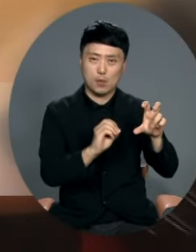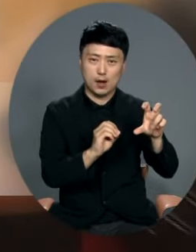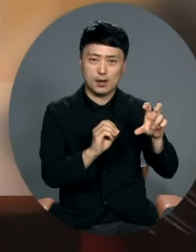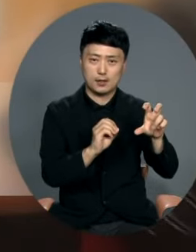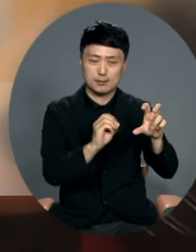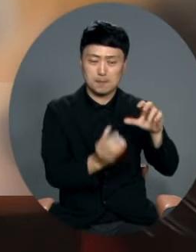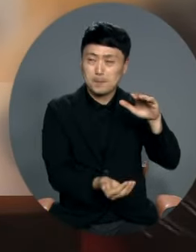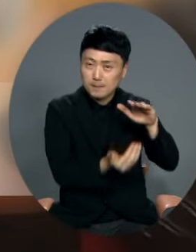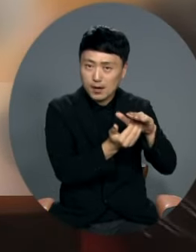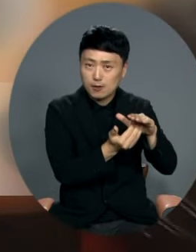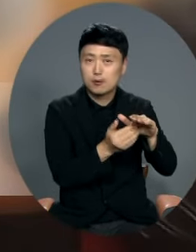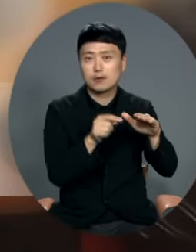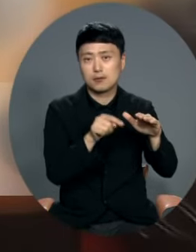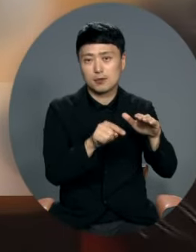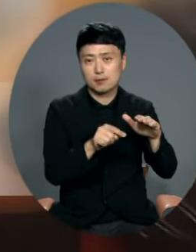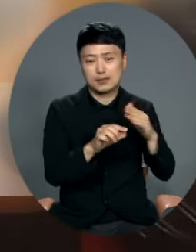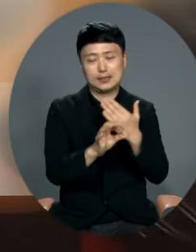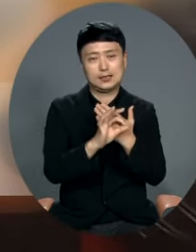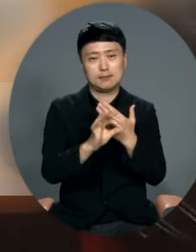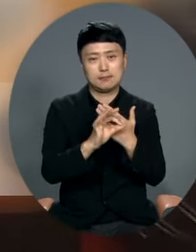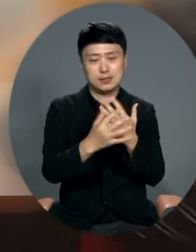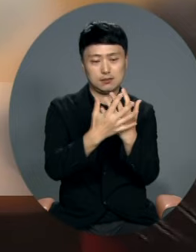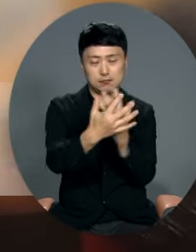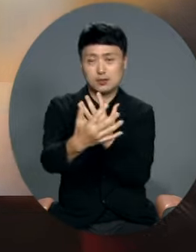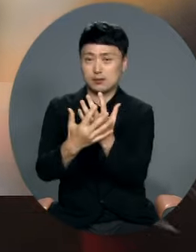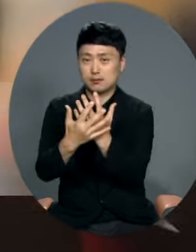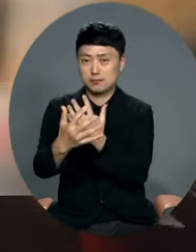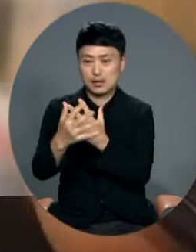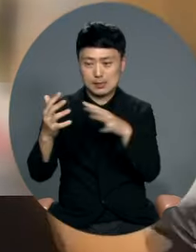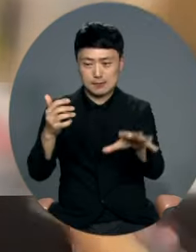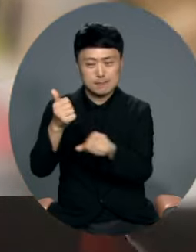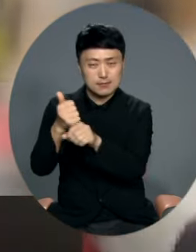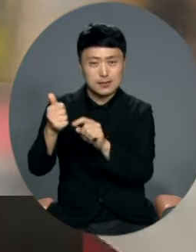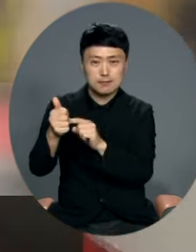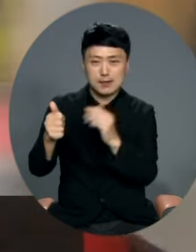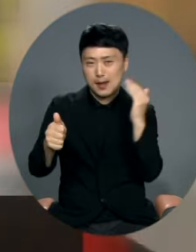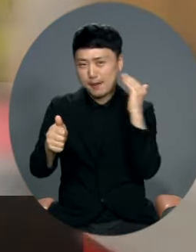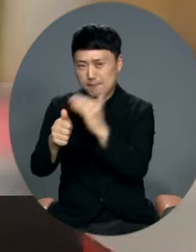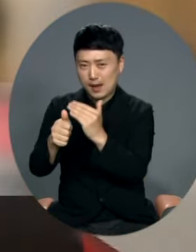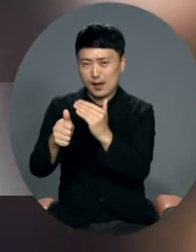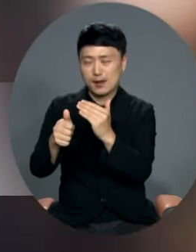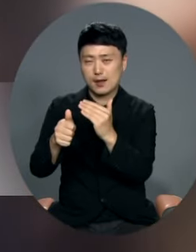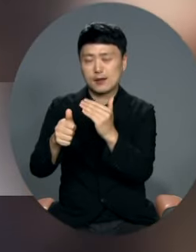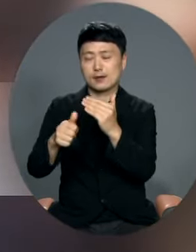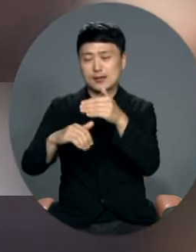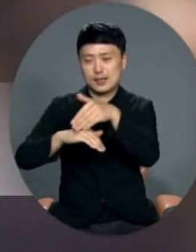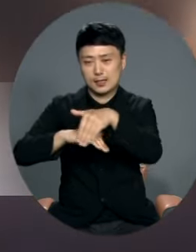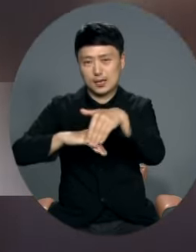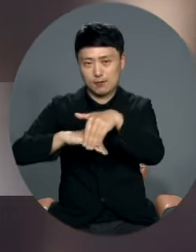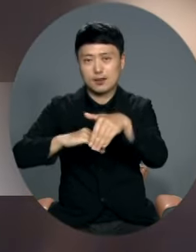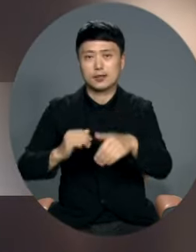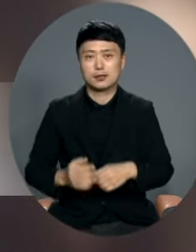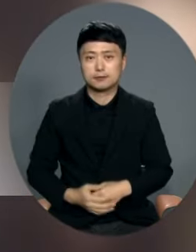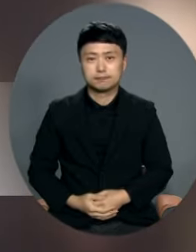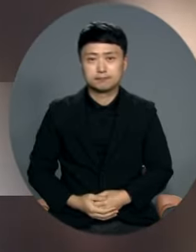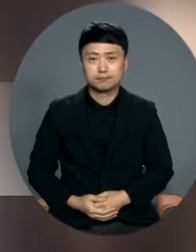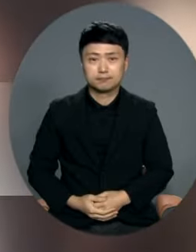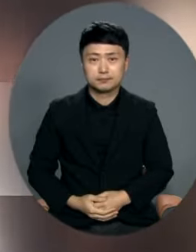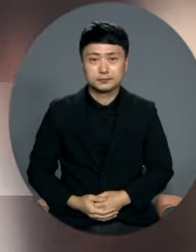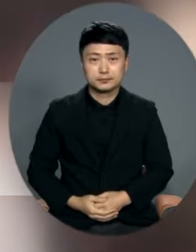최대 주주가 된 뒤 임시 주주총회를 열어 경영진 해임을 시도했습니다. 총 발행